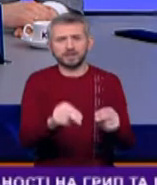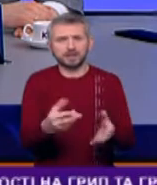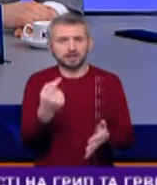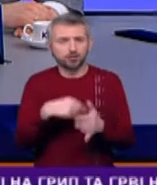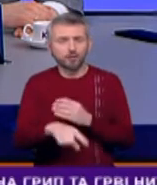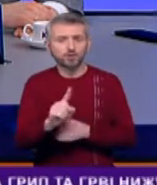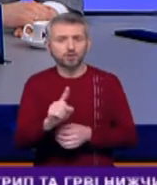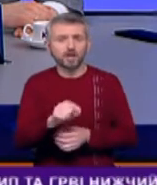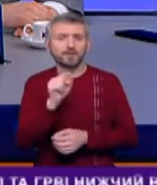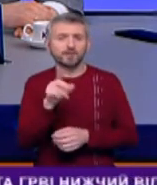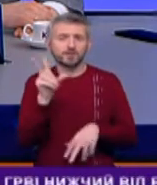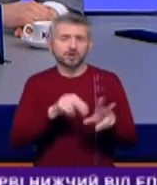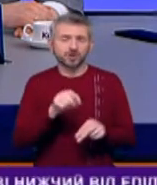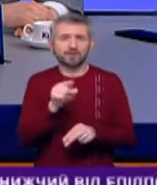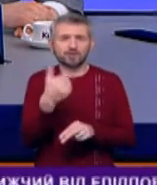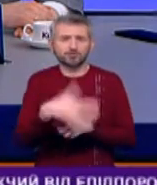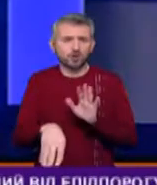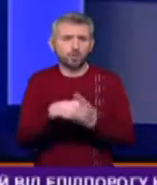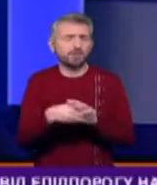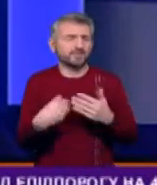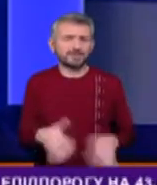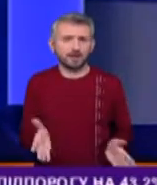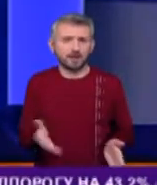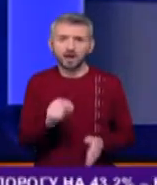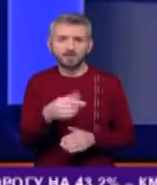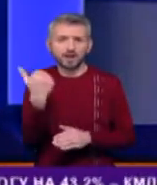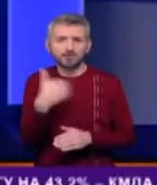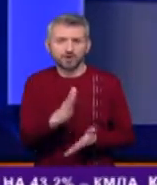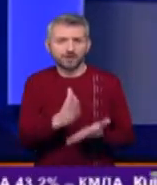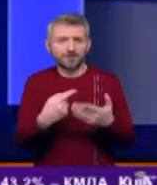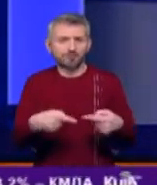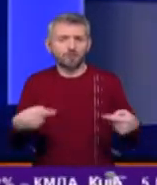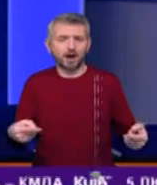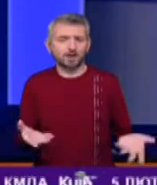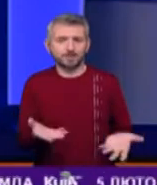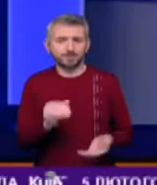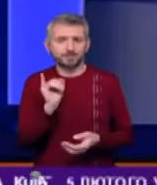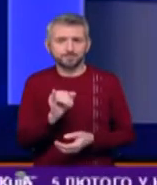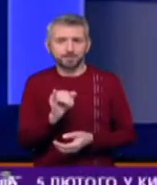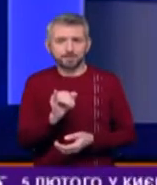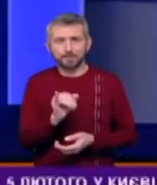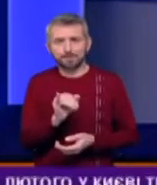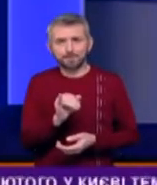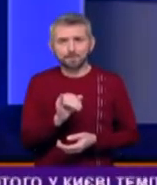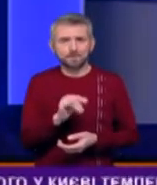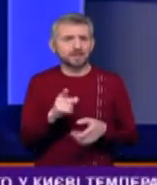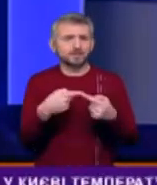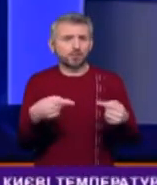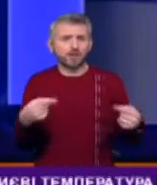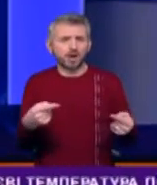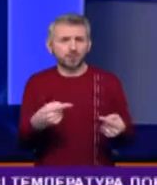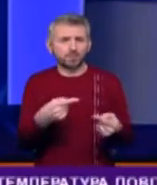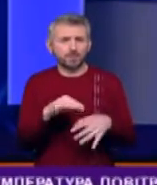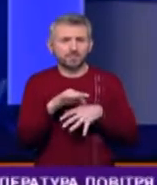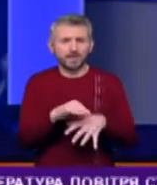оскільки він вважає, що він вас вже купив. А ви вже є товаром, і ну, якби з товаром вести якісь